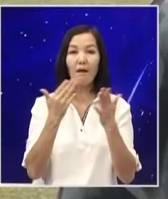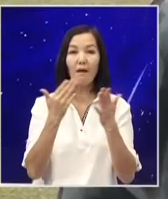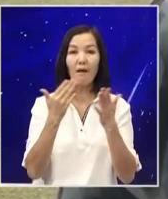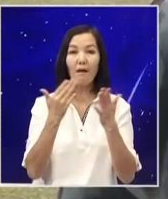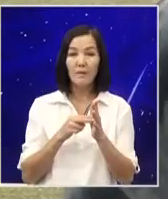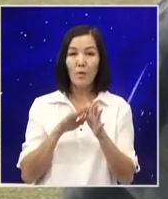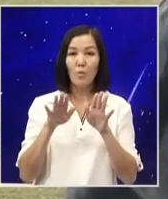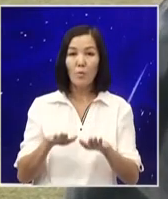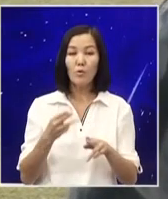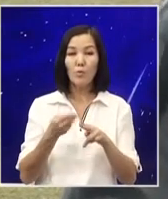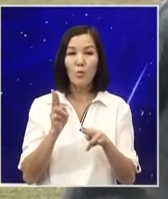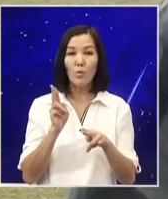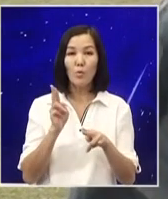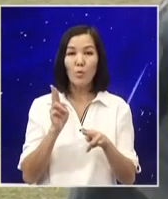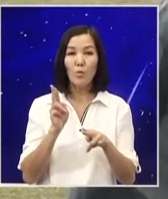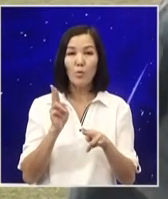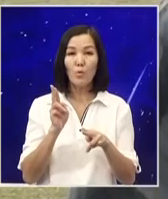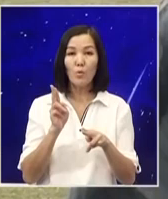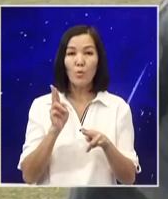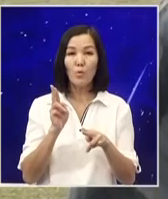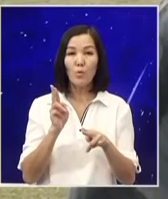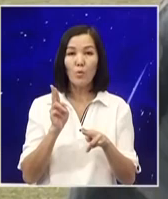Бірі өте ыңғайлы. Шарынға бар.